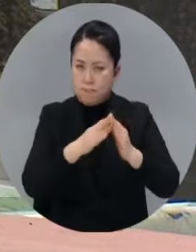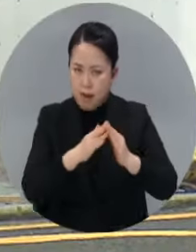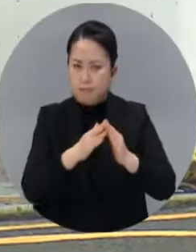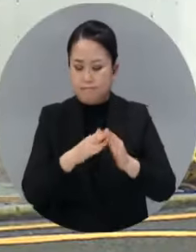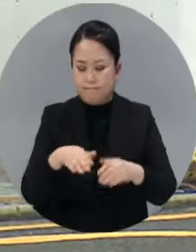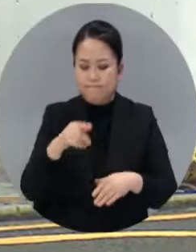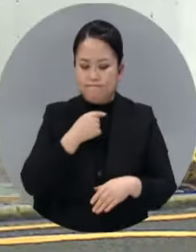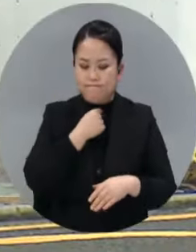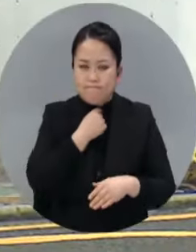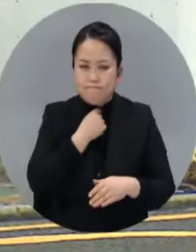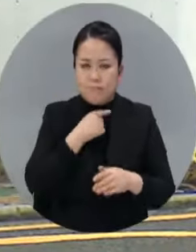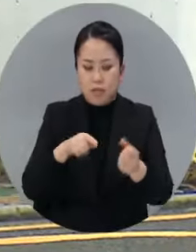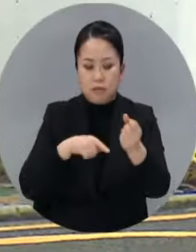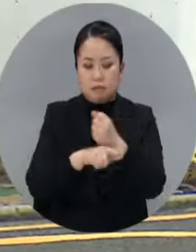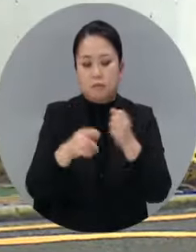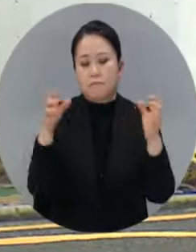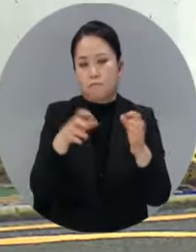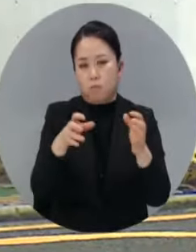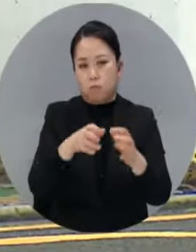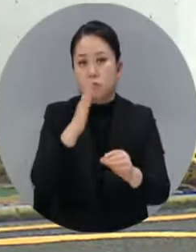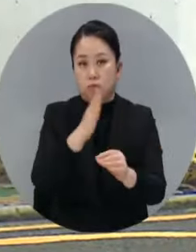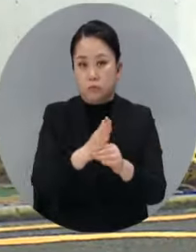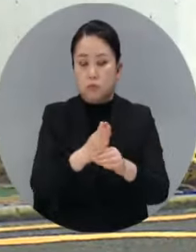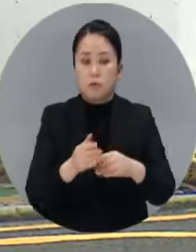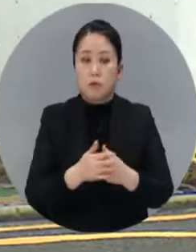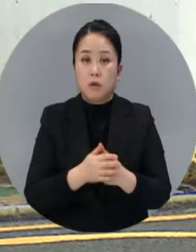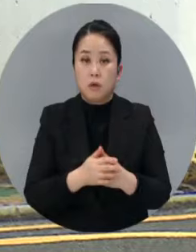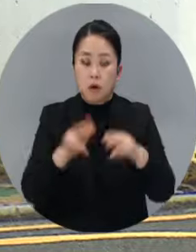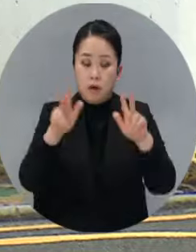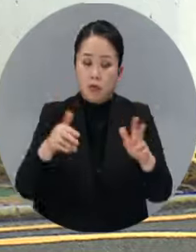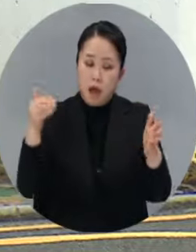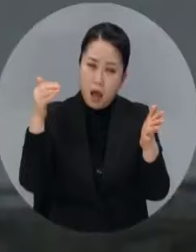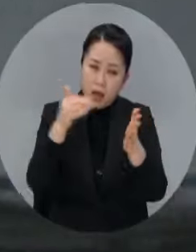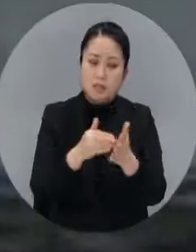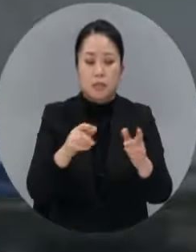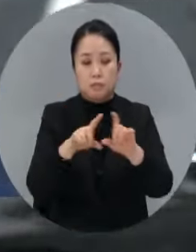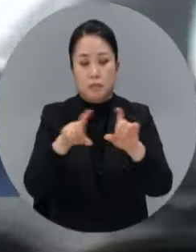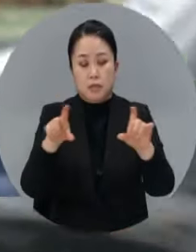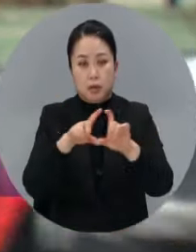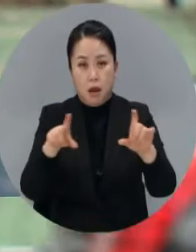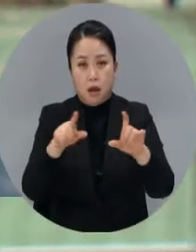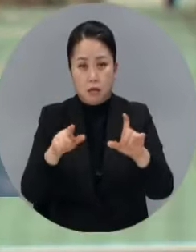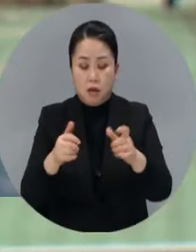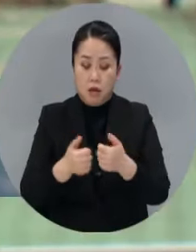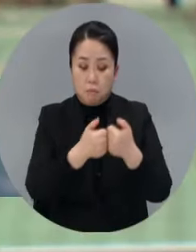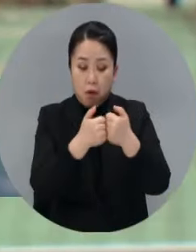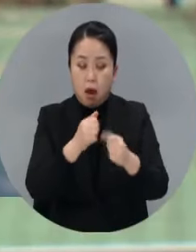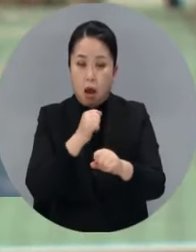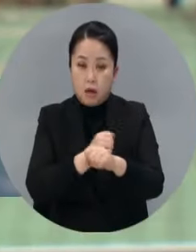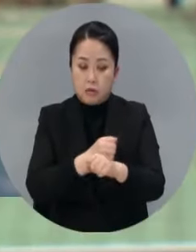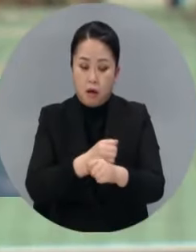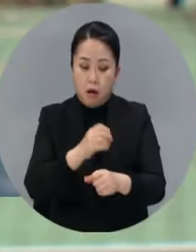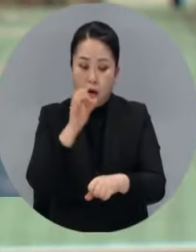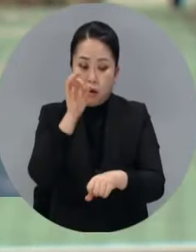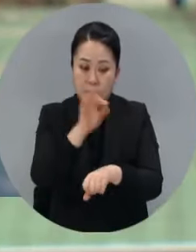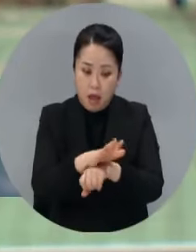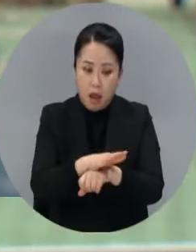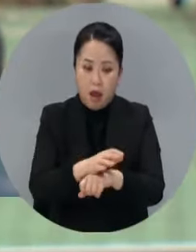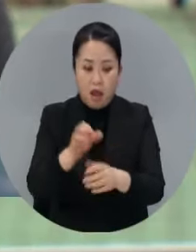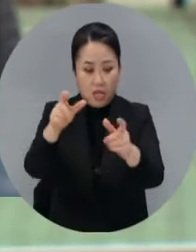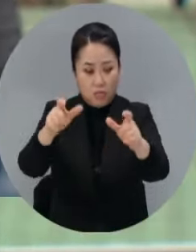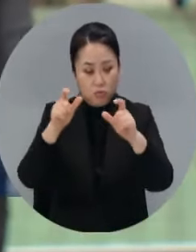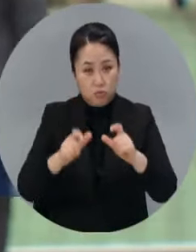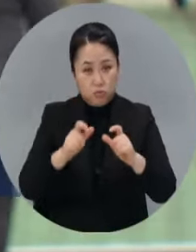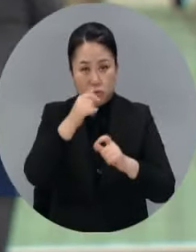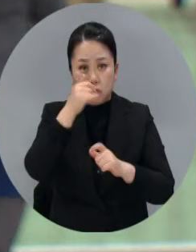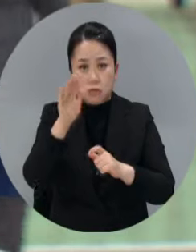설립하며을 모고 나섰 지금까지 계속 이제 민간이 협상을 해서 매각을 하든지 인수를 하든지 했는데